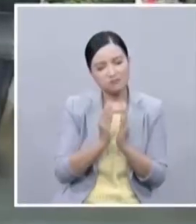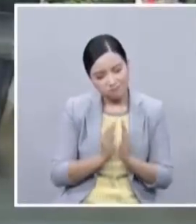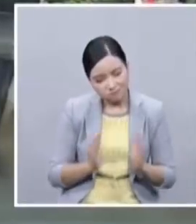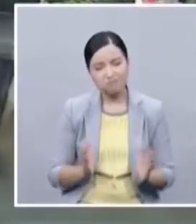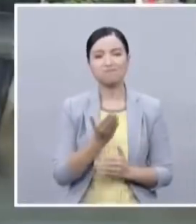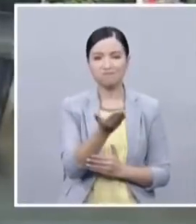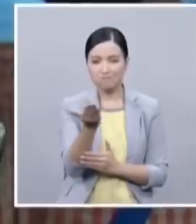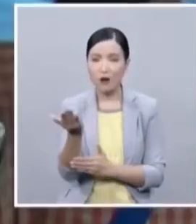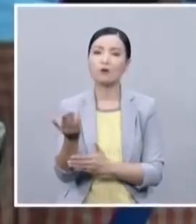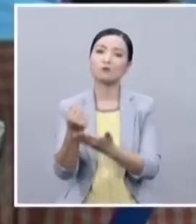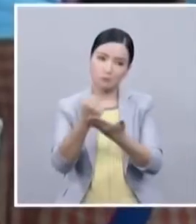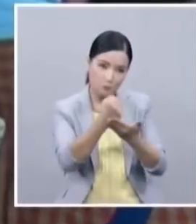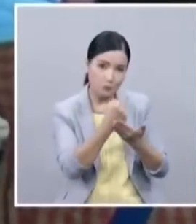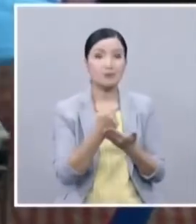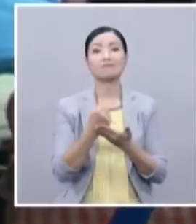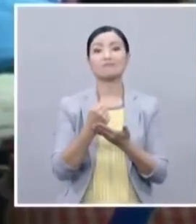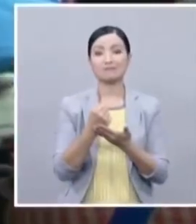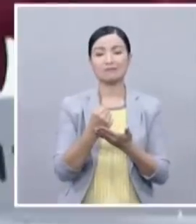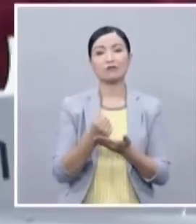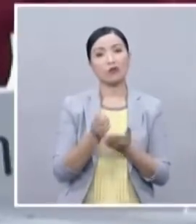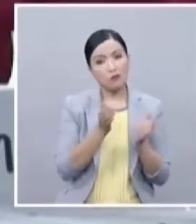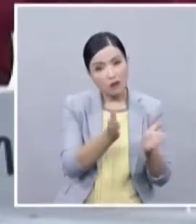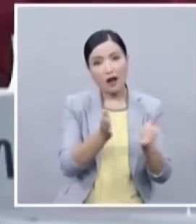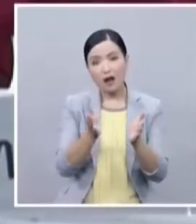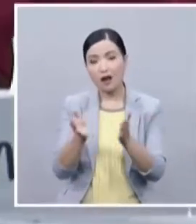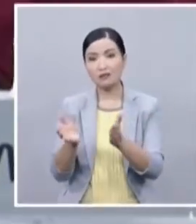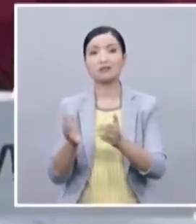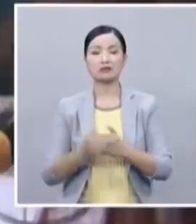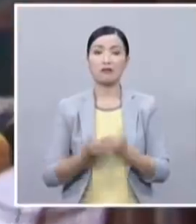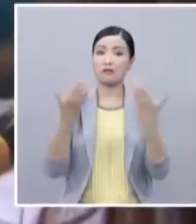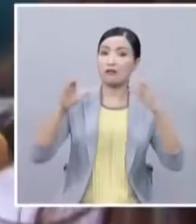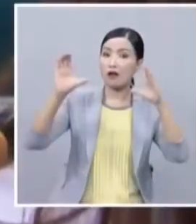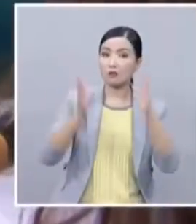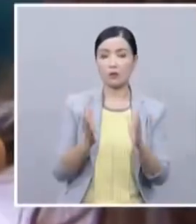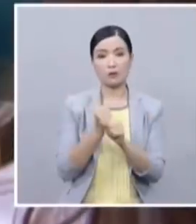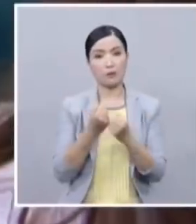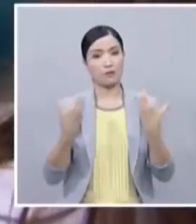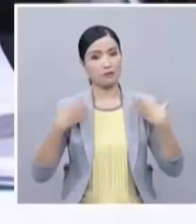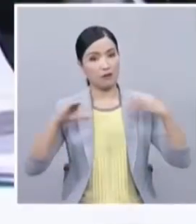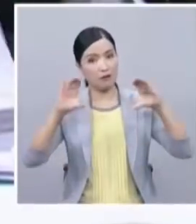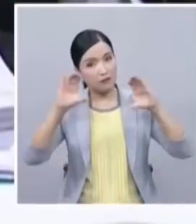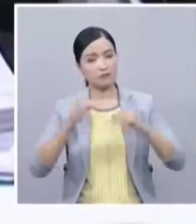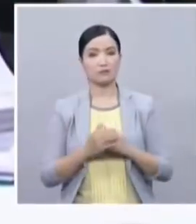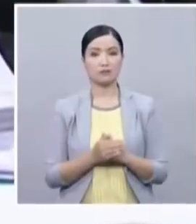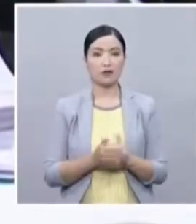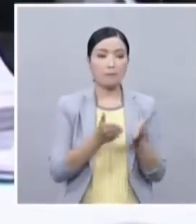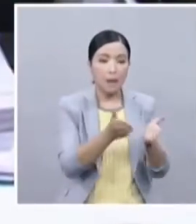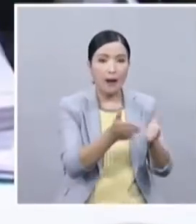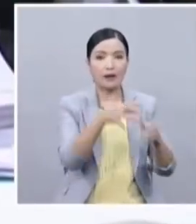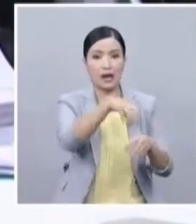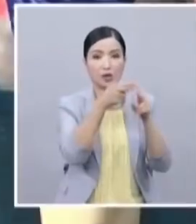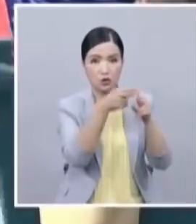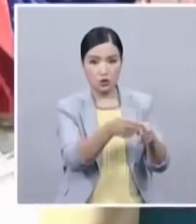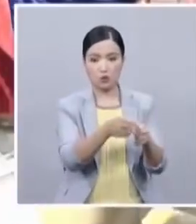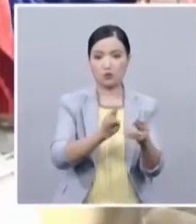ณทุกท่านนะครับที่มีส่วนเกี่ยวข้องโดยเฉพาะยิ่งทุกฝ่ายทั้งรัฐข้าราชการภาคเอกชนธุรกิ